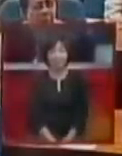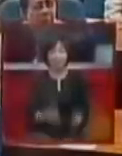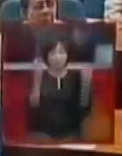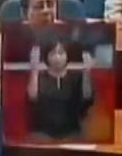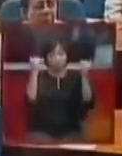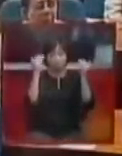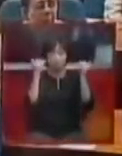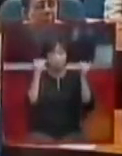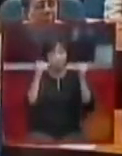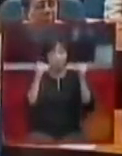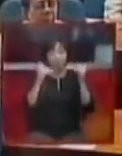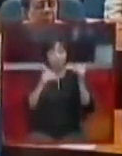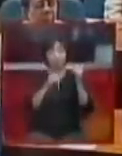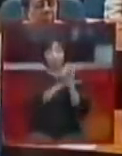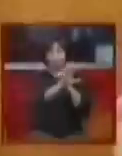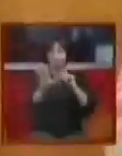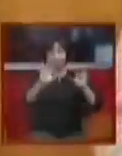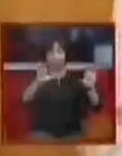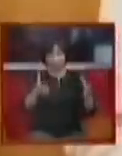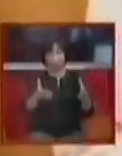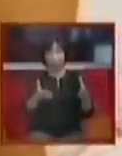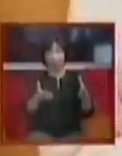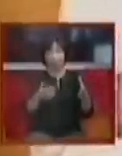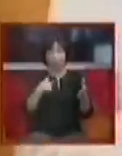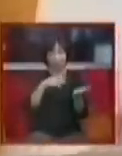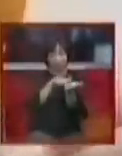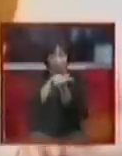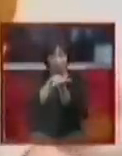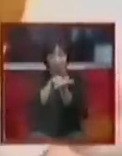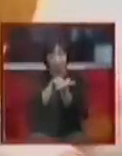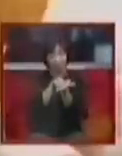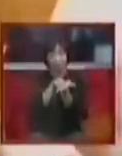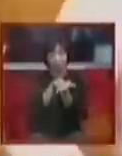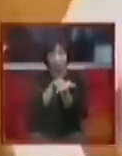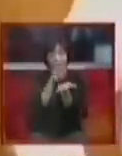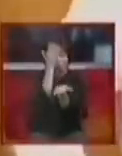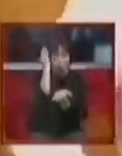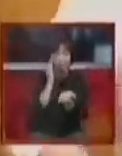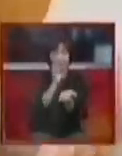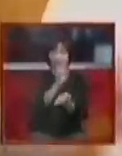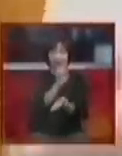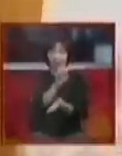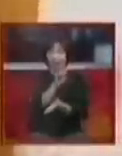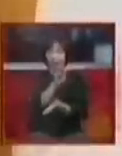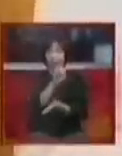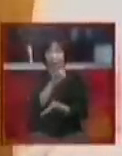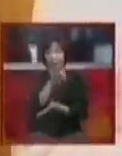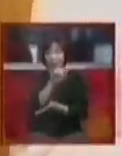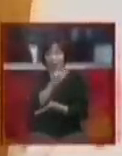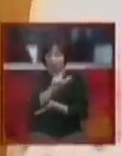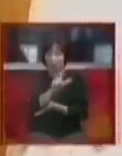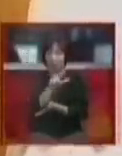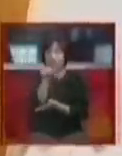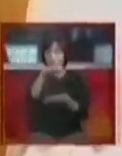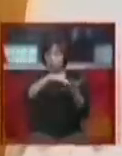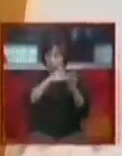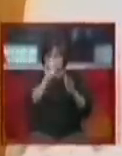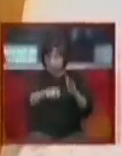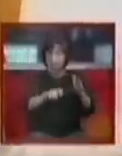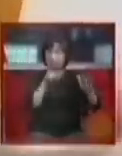Sana naman po, sa mga klaseng ito, pakiusap po namin. Sana itong klaseng remedial na nga, pasukan naman po